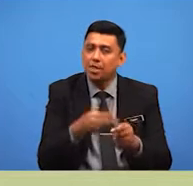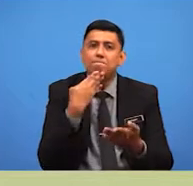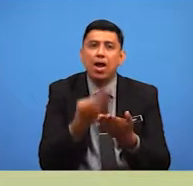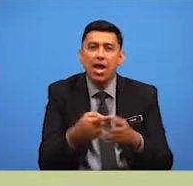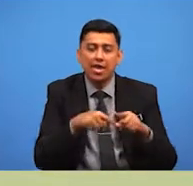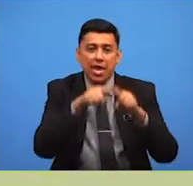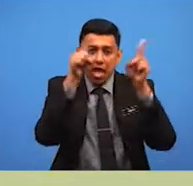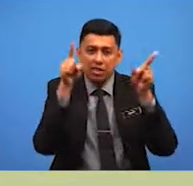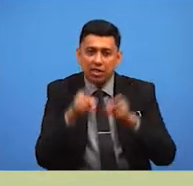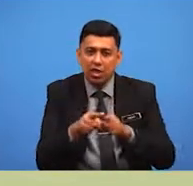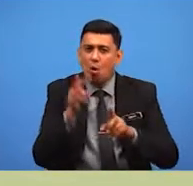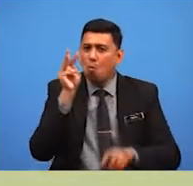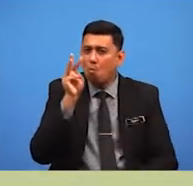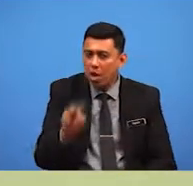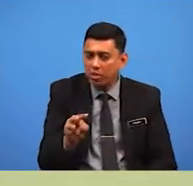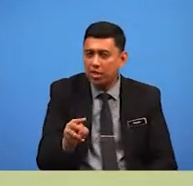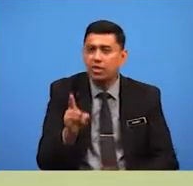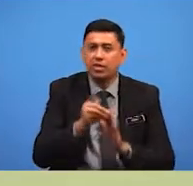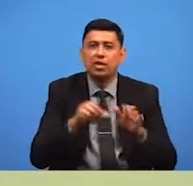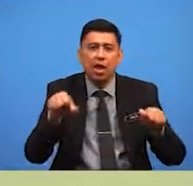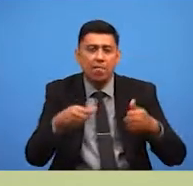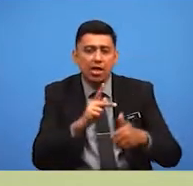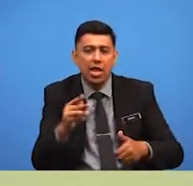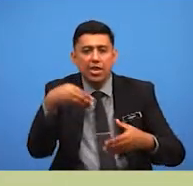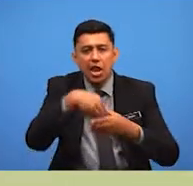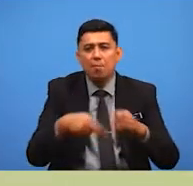wajar diamalkan dalam hidup bermasyarakat.